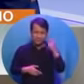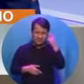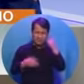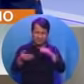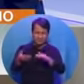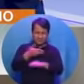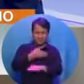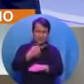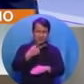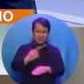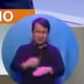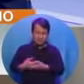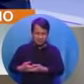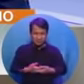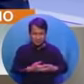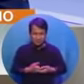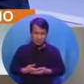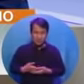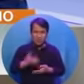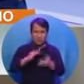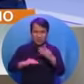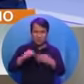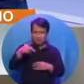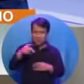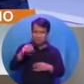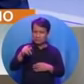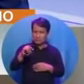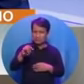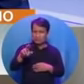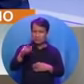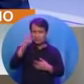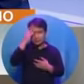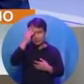nung nabanggit mo may baby, akala ko postpartum.